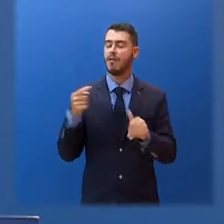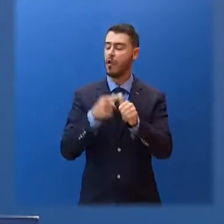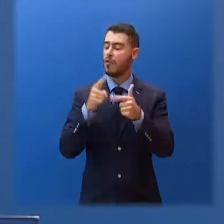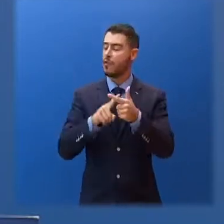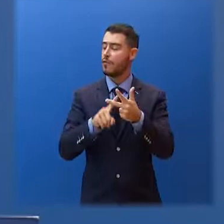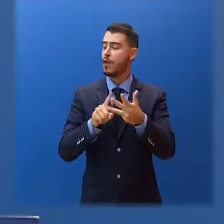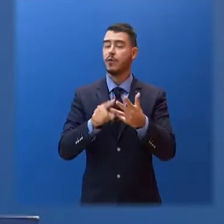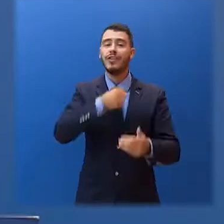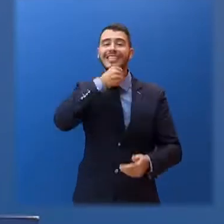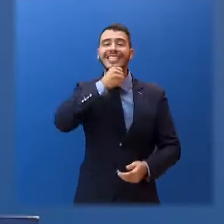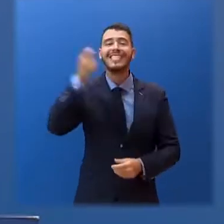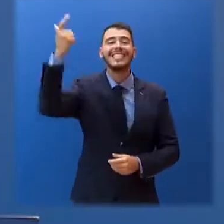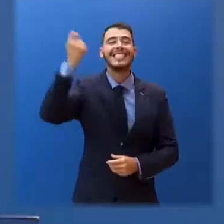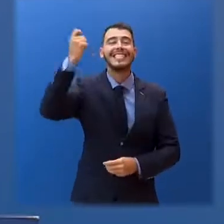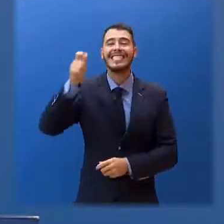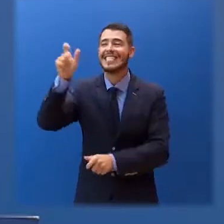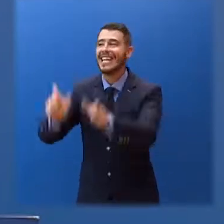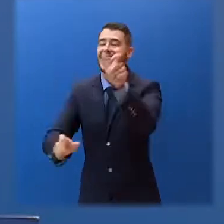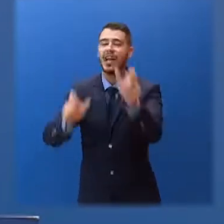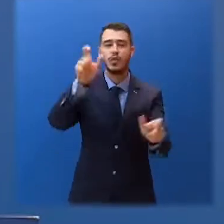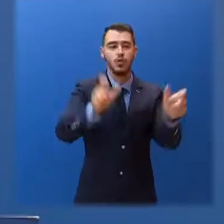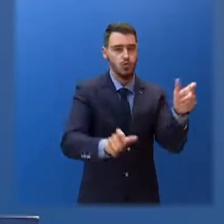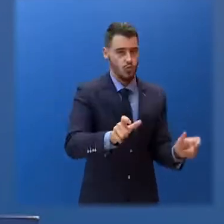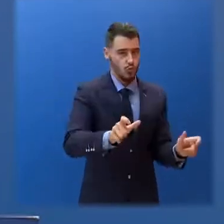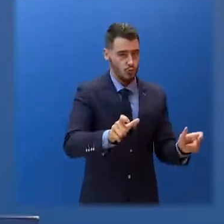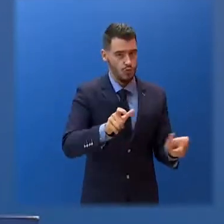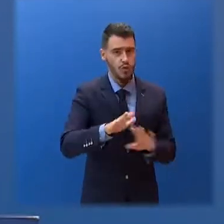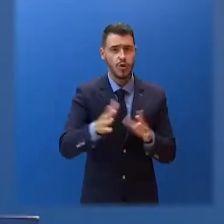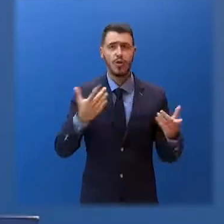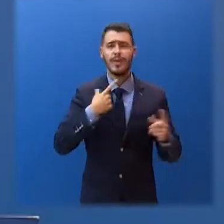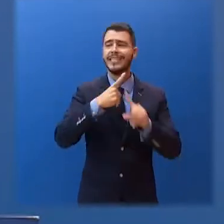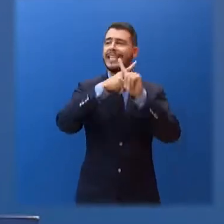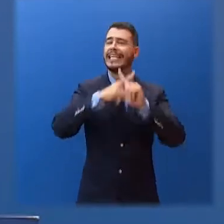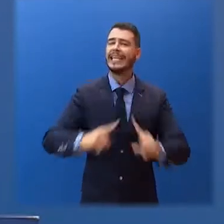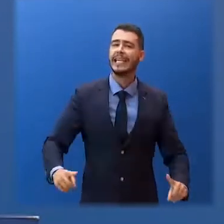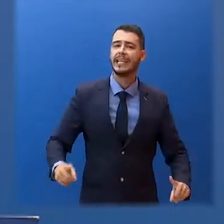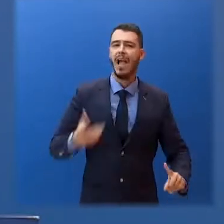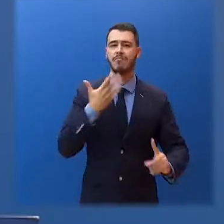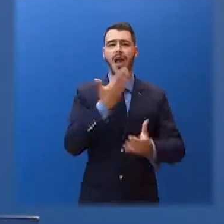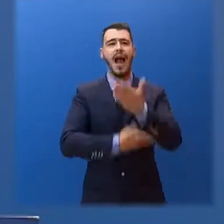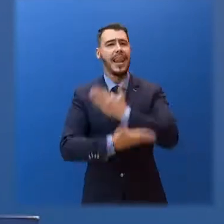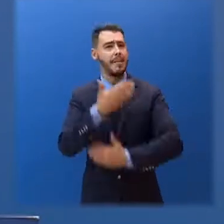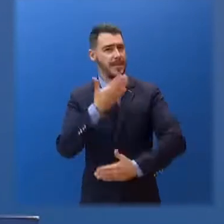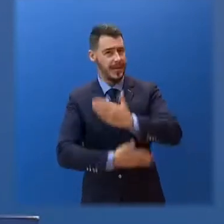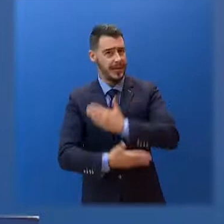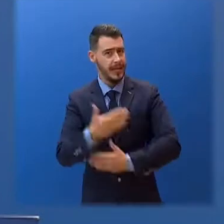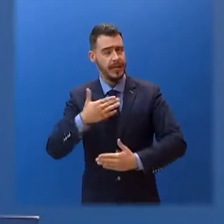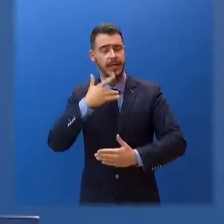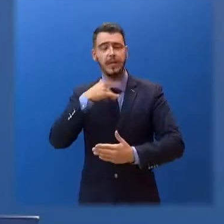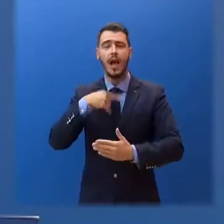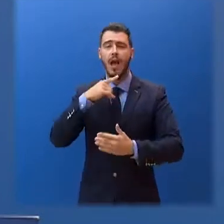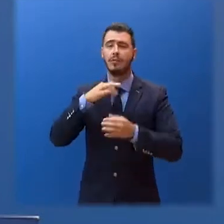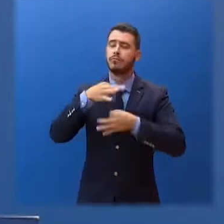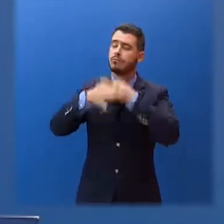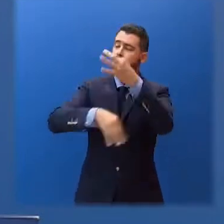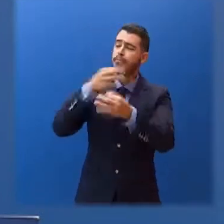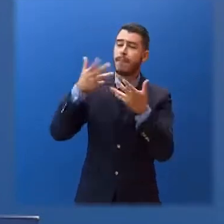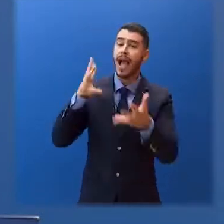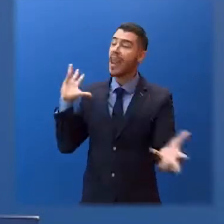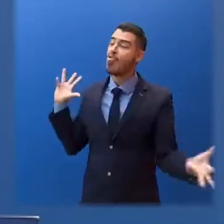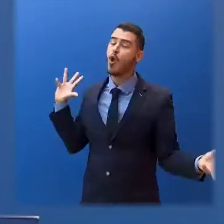Είτε αυτό έχει να κάνει με τις πολύ συγκεκριμένες συντάξεις χειρίας ή αναπηρίας, είτε έχει να κάνει με τα ζητήματα που αφορούν τα